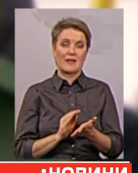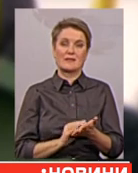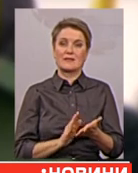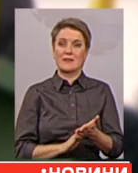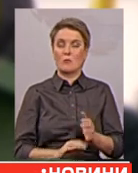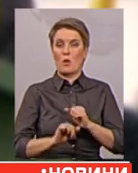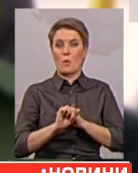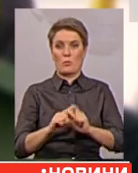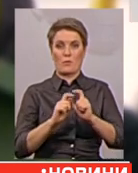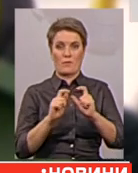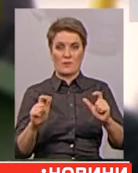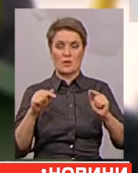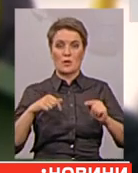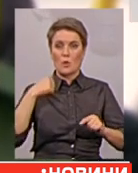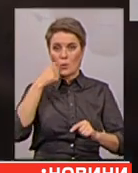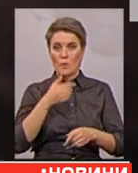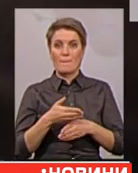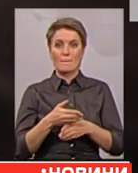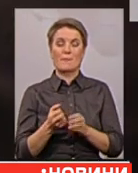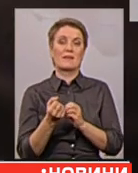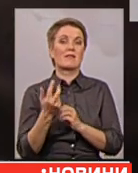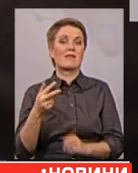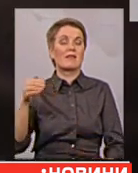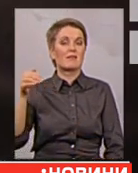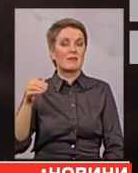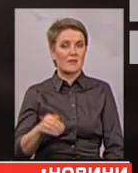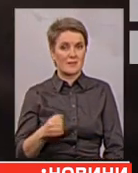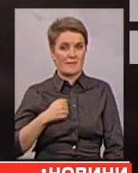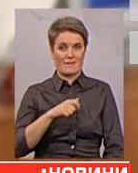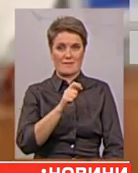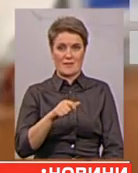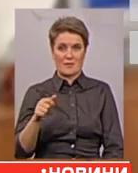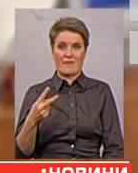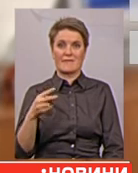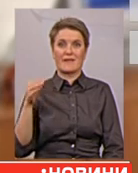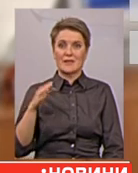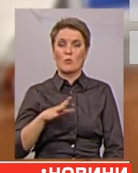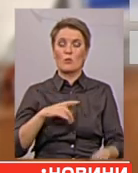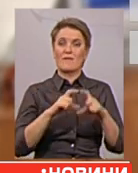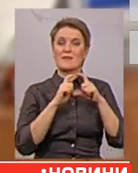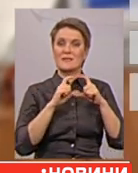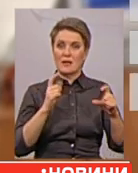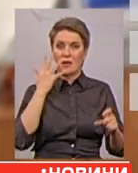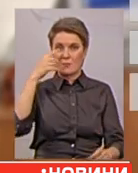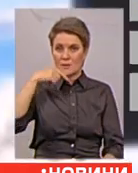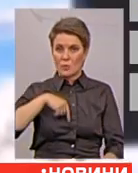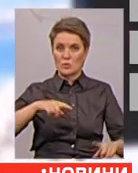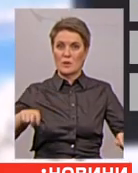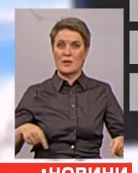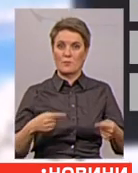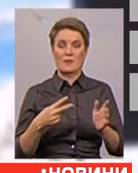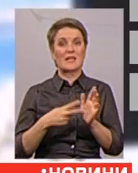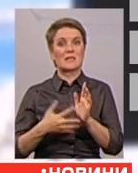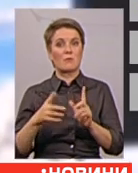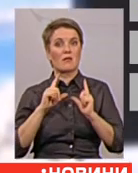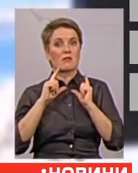відомства, цього року підтримано вже 13 тисяч військових. Майже 2 тисячі побувало в закладах психологічної реабілітації, 75 – за